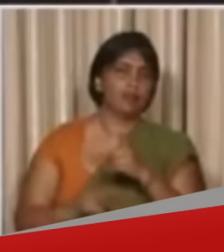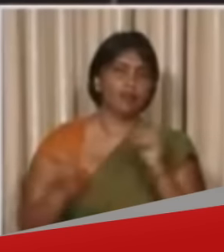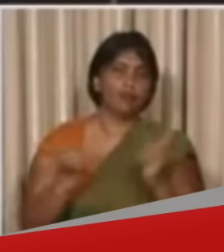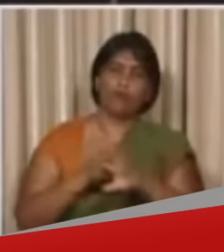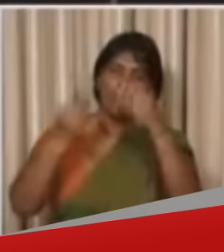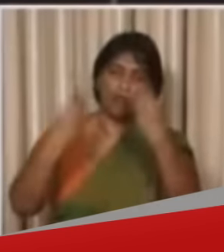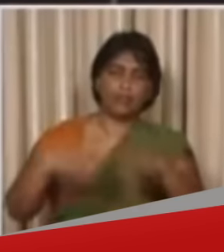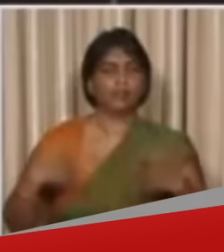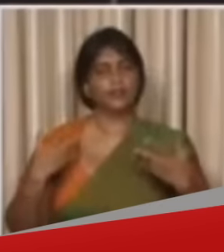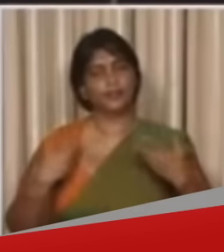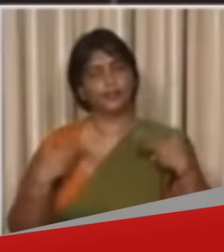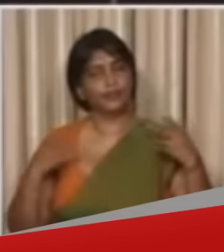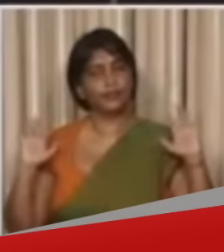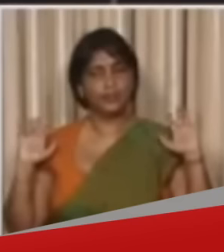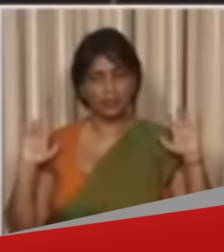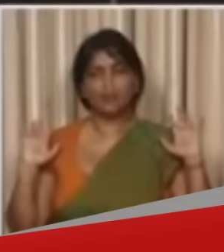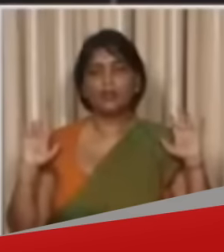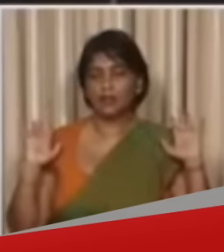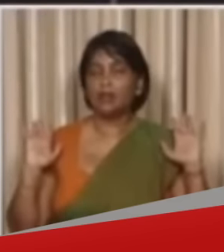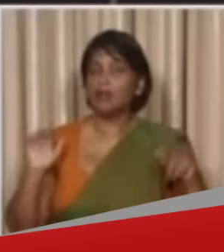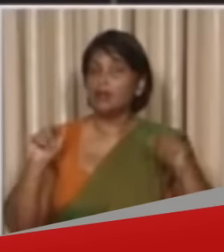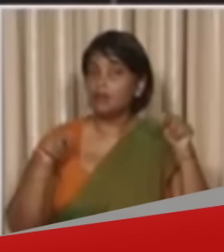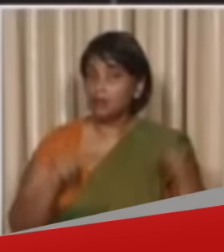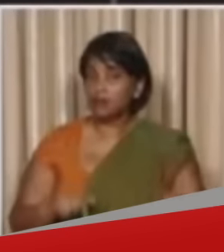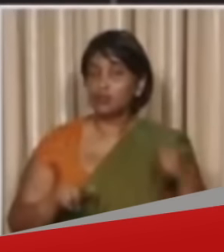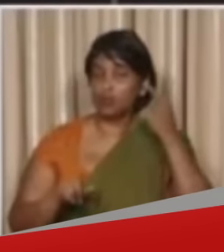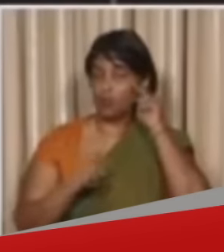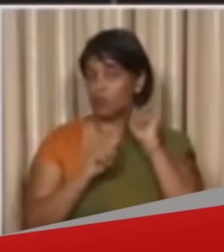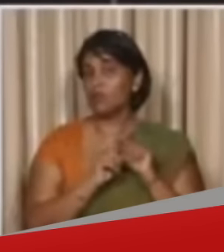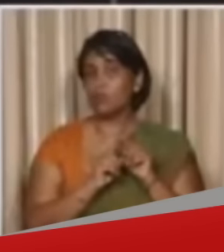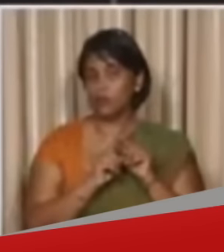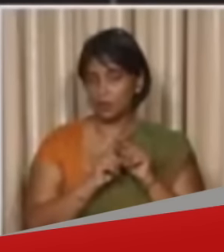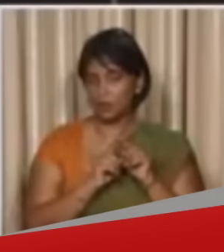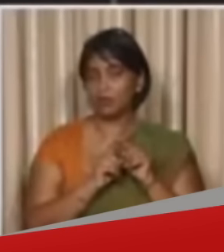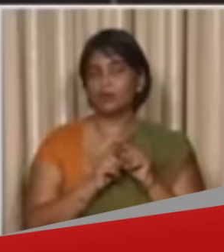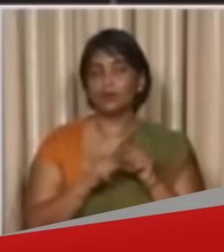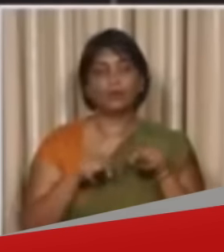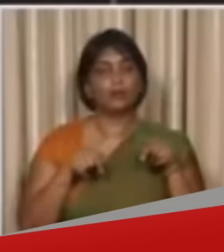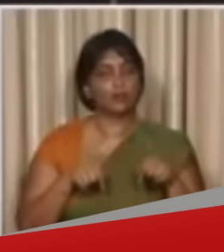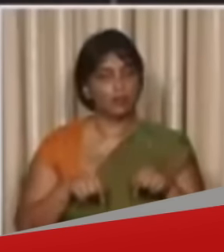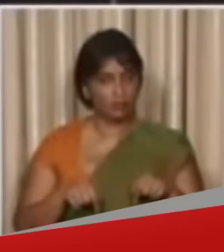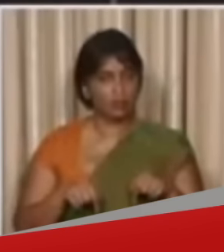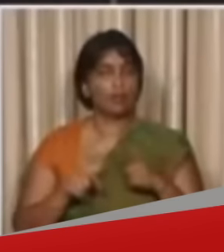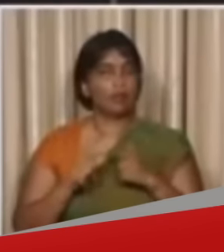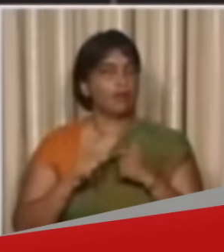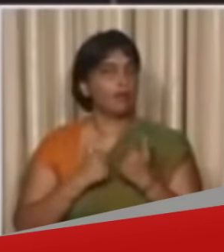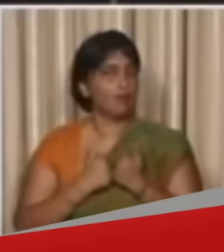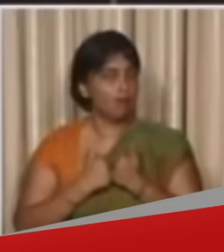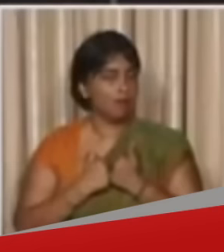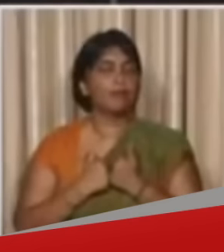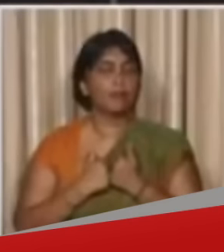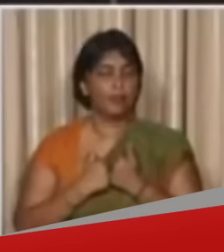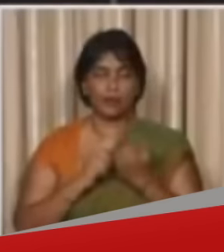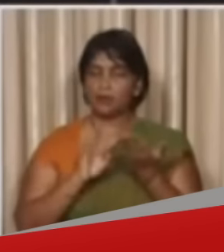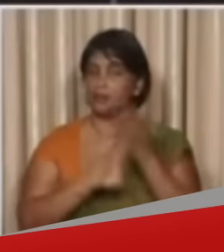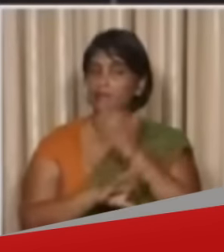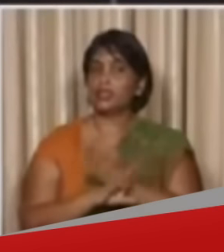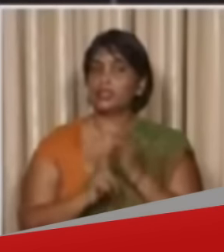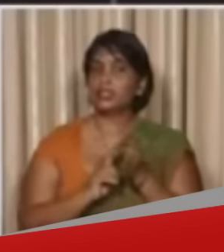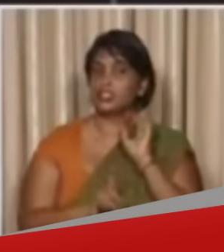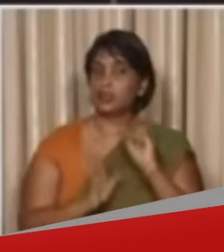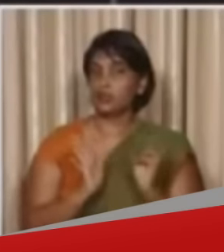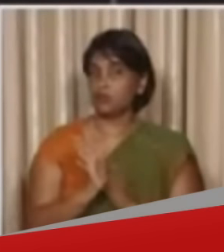ඉවරයි. හැබැයි මේ කාරණය පිළිබඳව දැන් අප්‍රේල් මාසේ වෙනකොට මේිට කලින් ජනාධිපති කොමිසක්